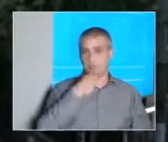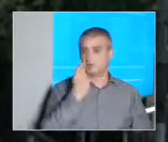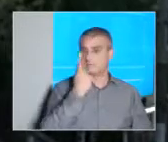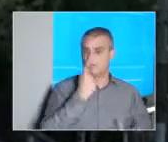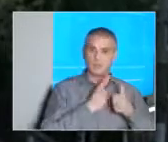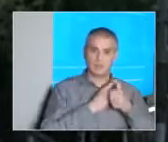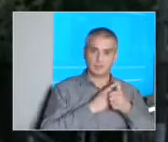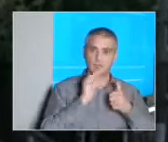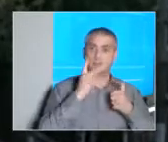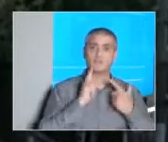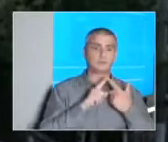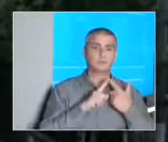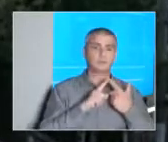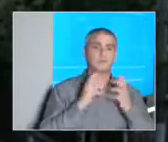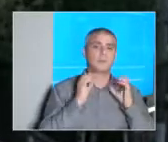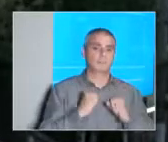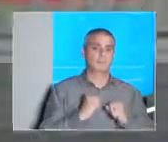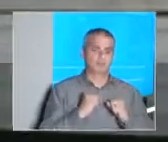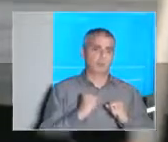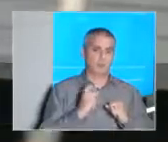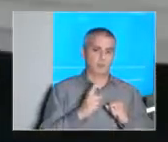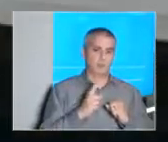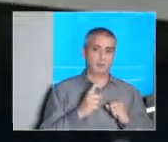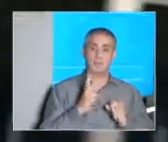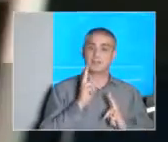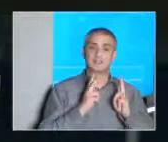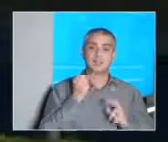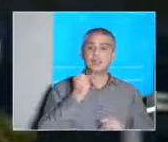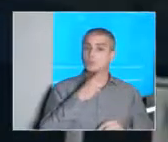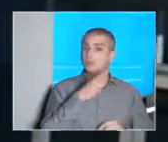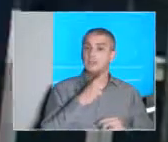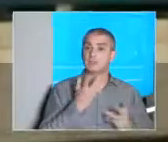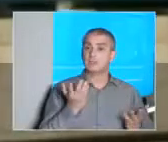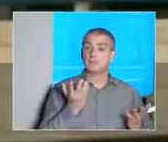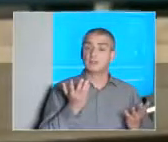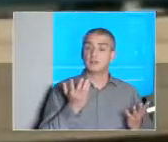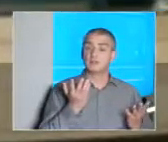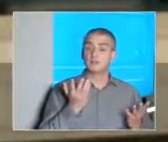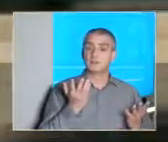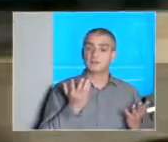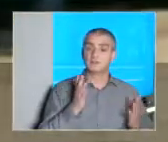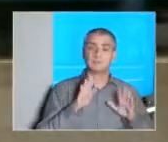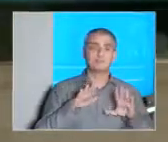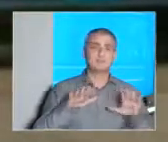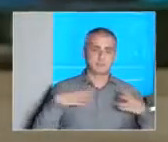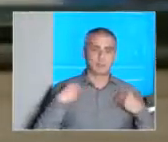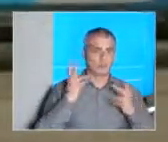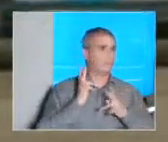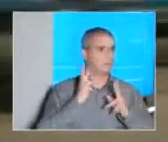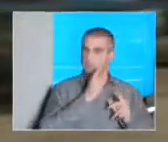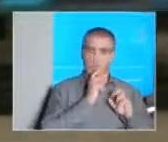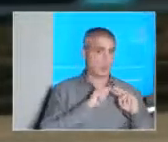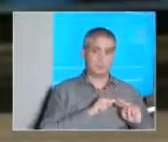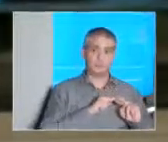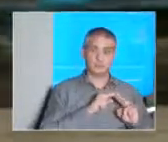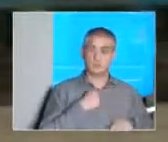דבר אחד. הדבר השני, אין ספק, שתעשיית התיירות היא תעשייה ששדה דוב חשוב לה מאוד. היא לא תשרוד את זה.